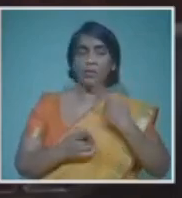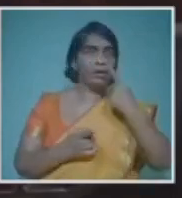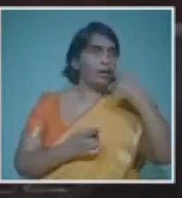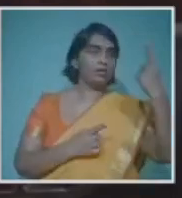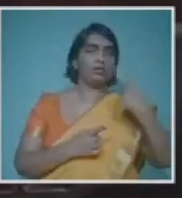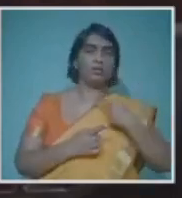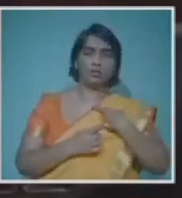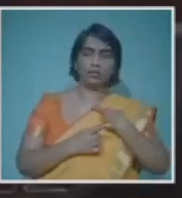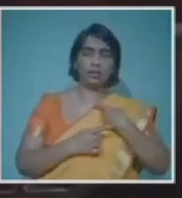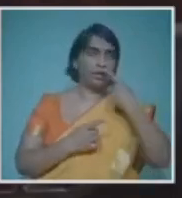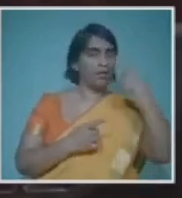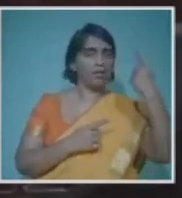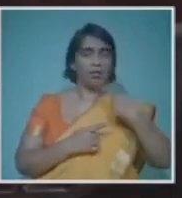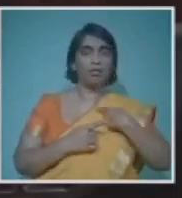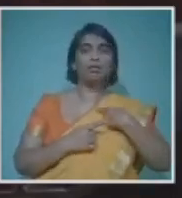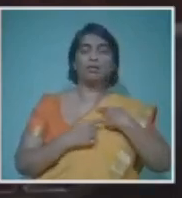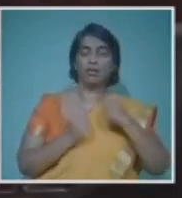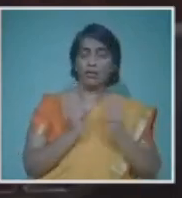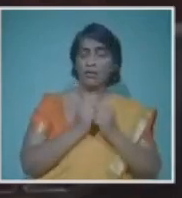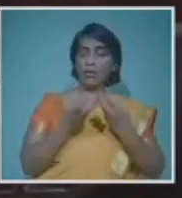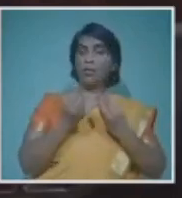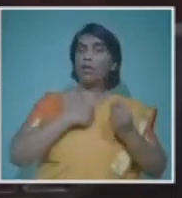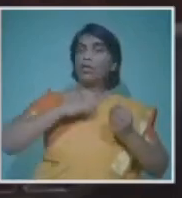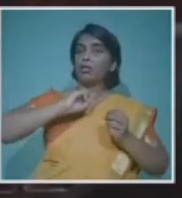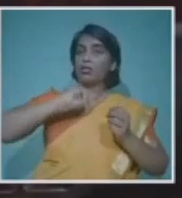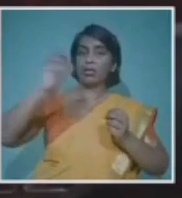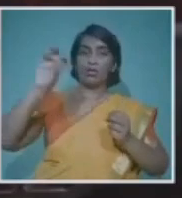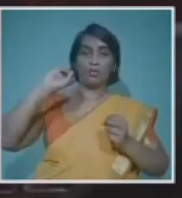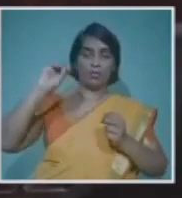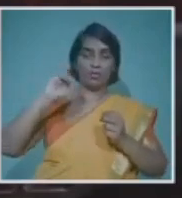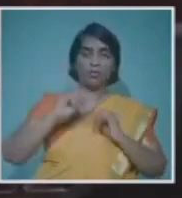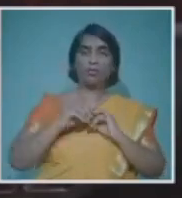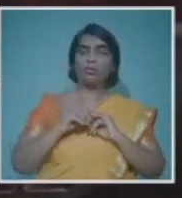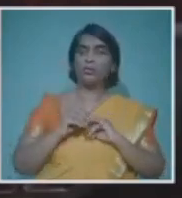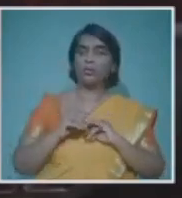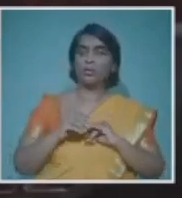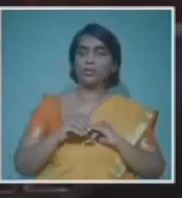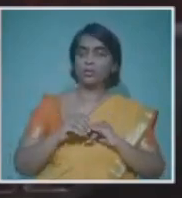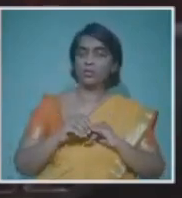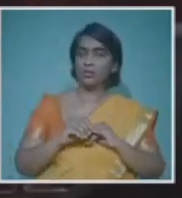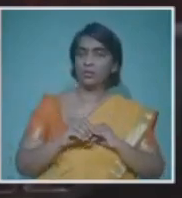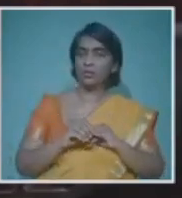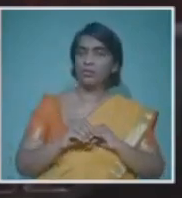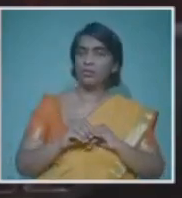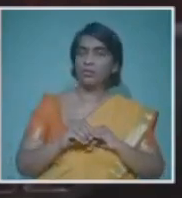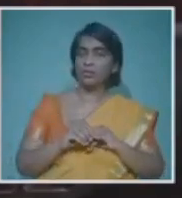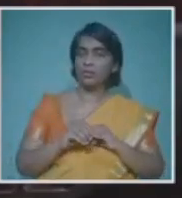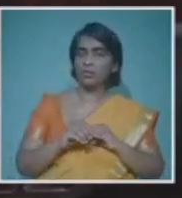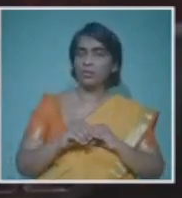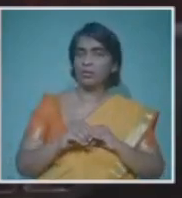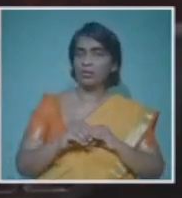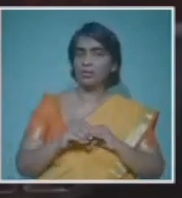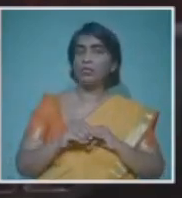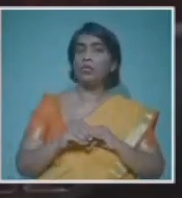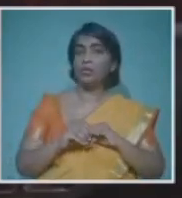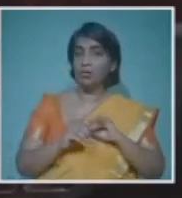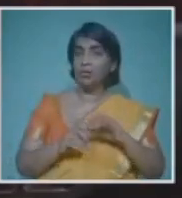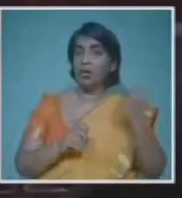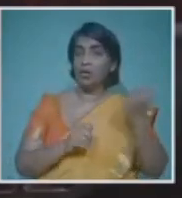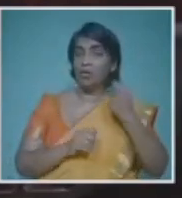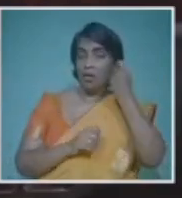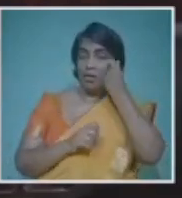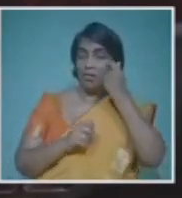හැටියට එන්නේ ඒ සමාගමෙන් අපට ලැබෙන්නේ කොස්ට් එක විතරයි. ඒ සමාගමට තමයි මුළු මුදල වෙන රටකින් ලැබෙන්නේ. ඒ නිසා අලුත්